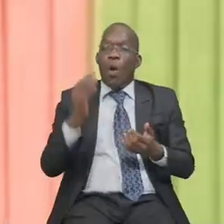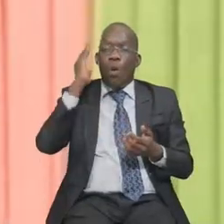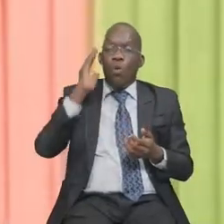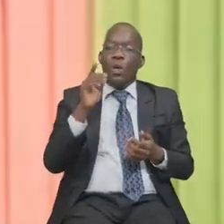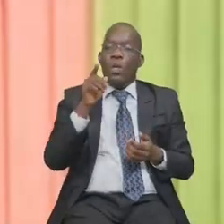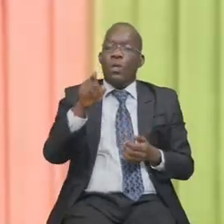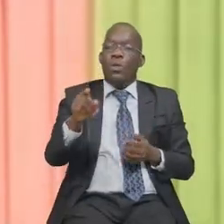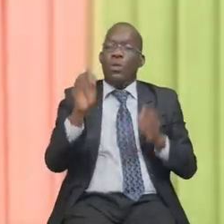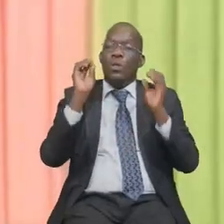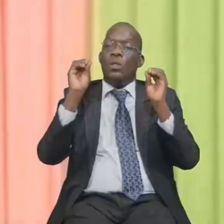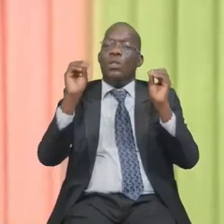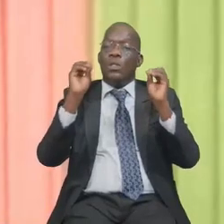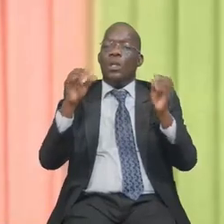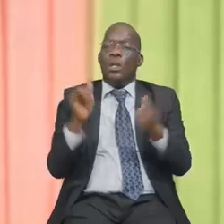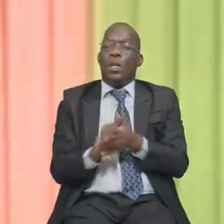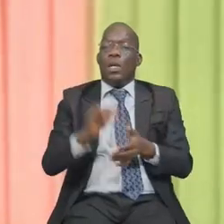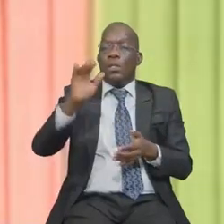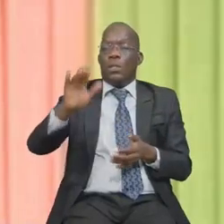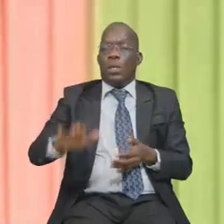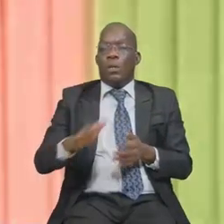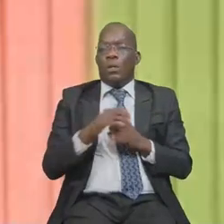Comment vas-tu enseigner cet enfant?